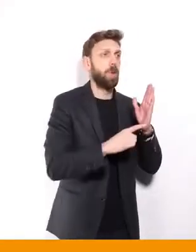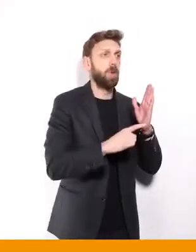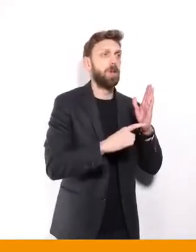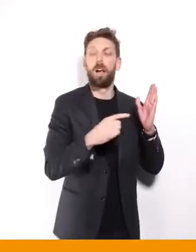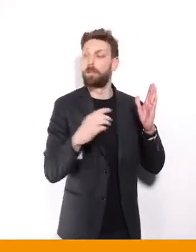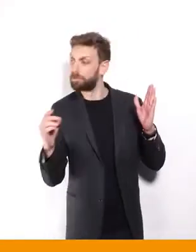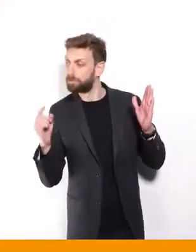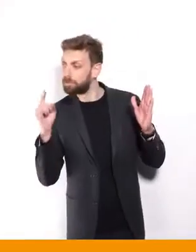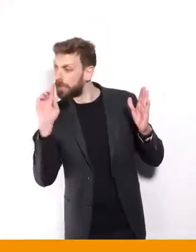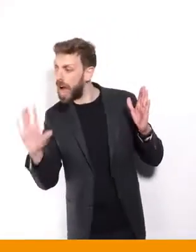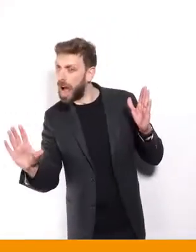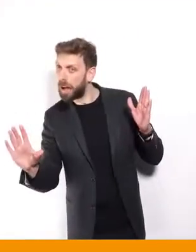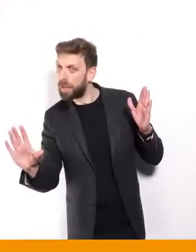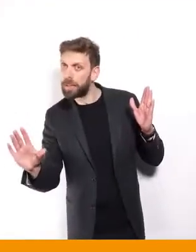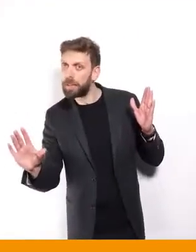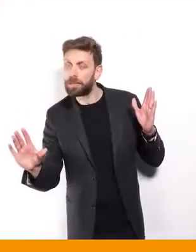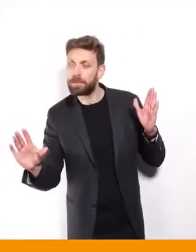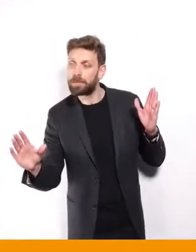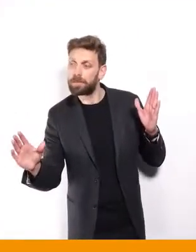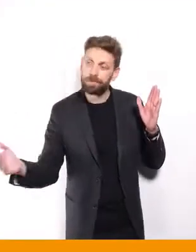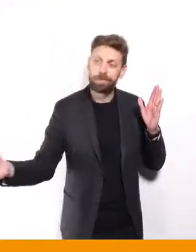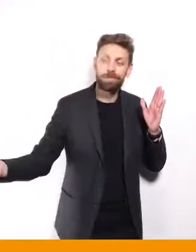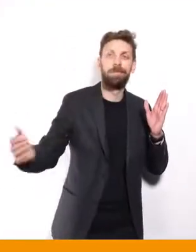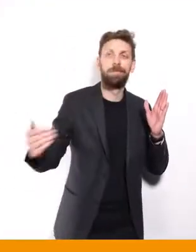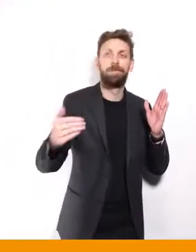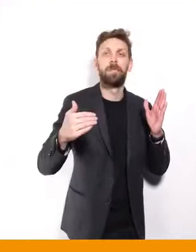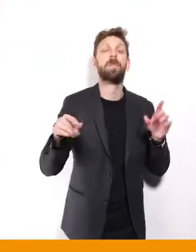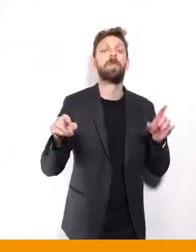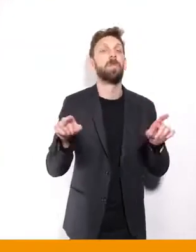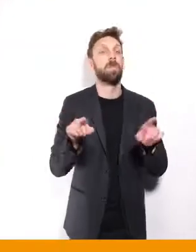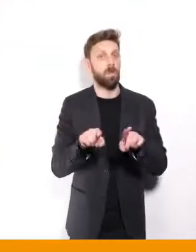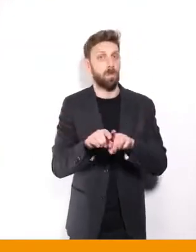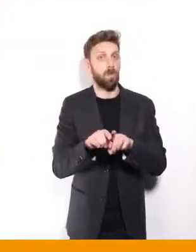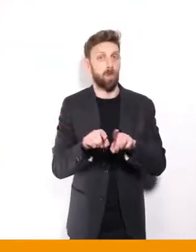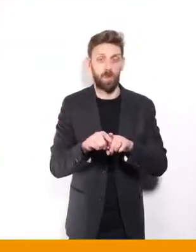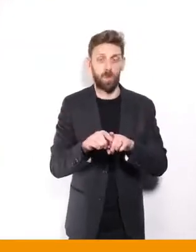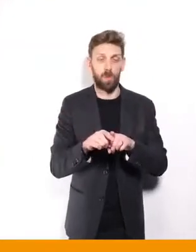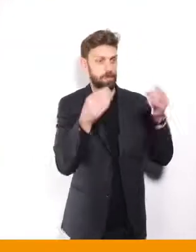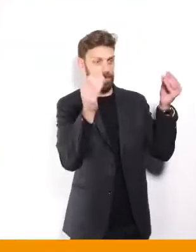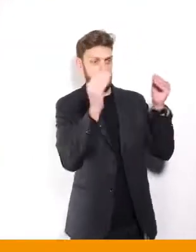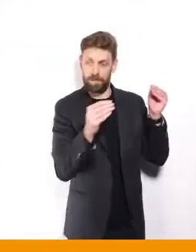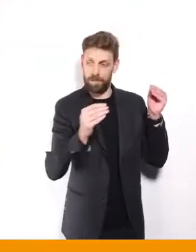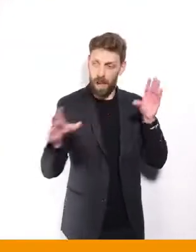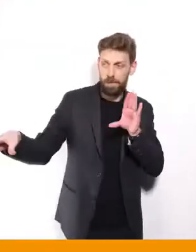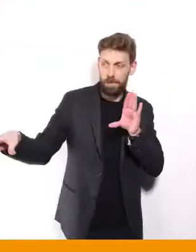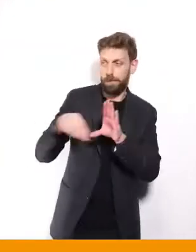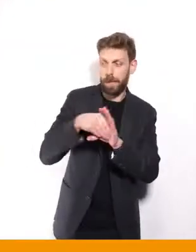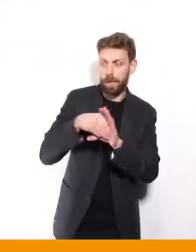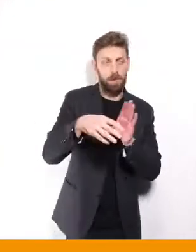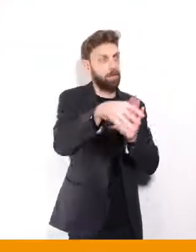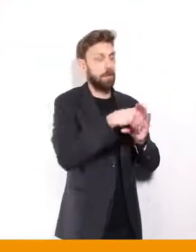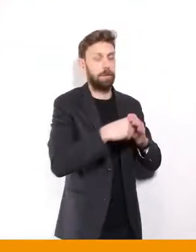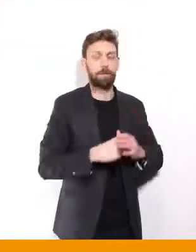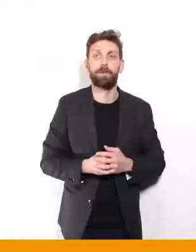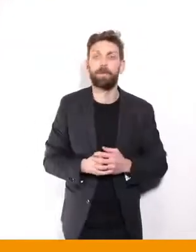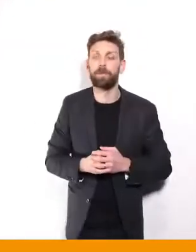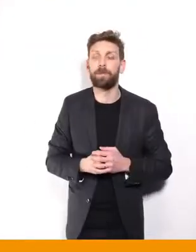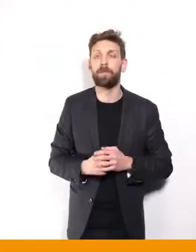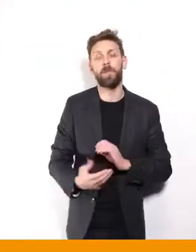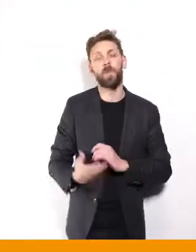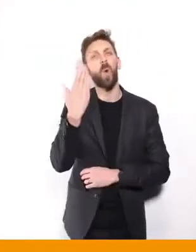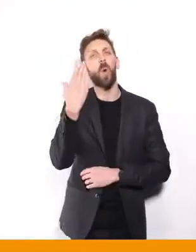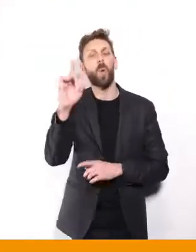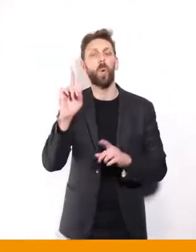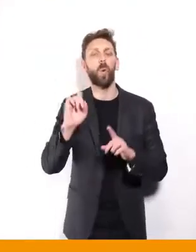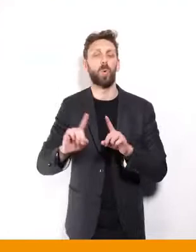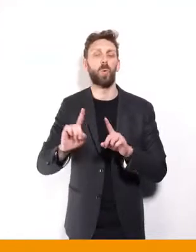vous, évidemment, comme je l'ai dit, de contribuer à ça. Il y a une deuxième chose qui me paraît essentielle.